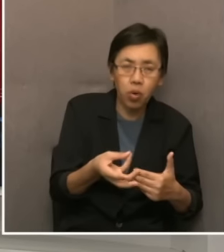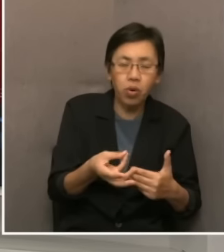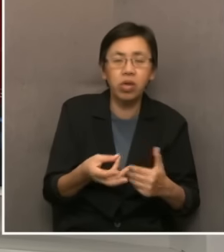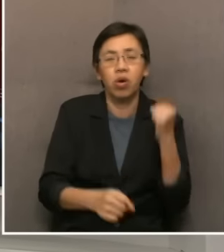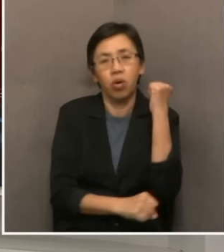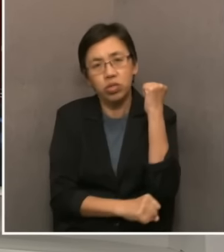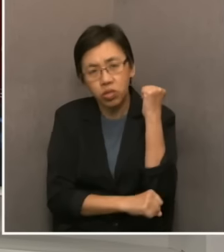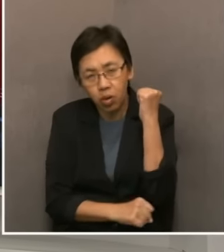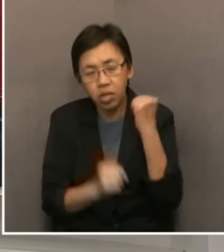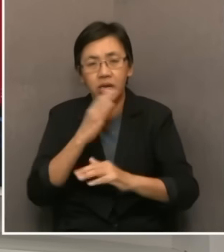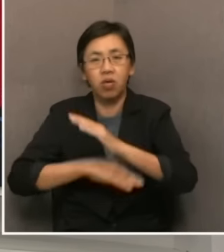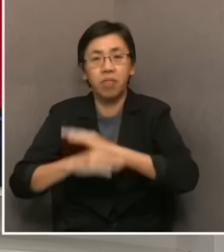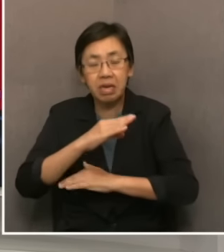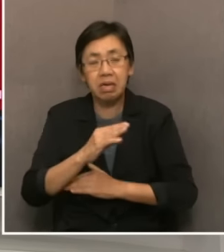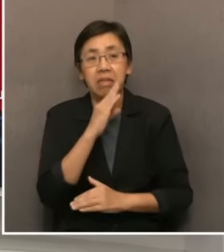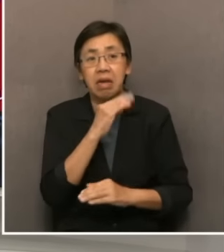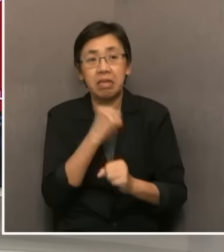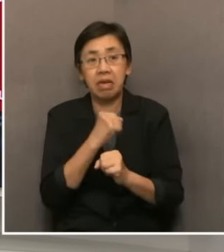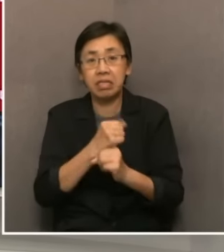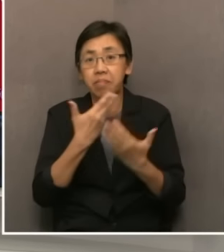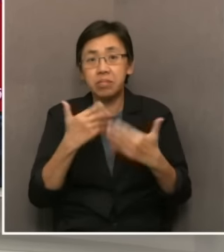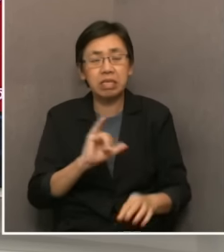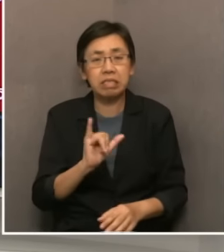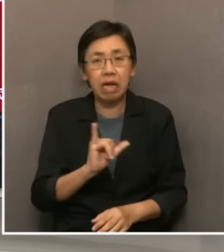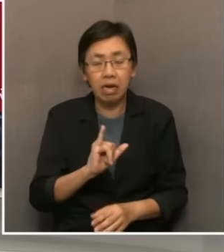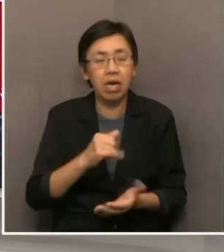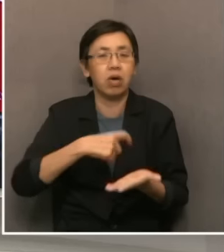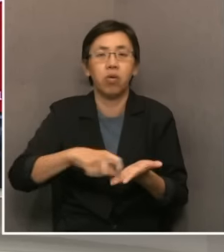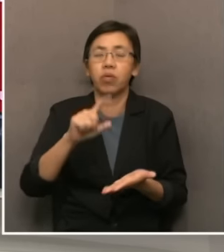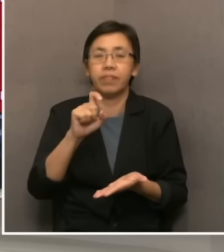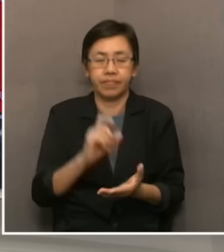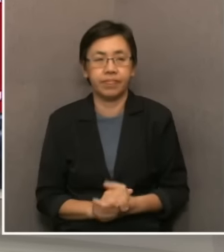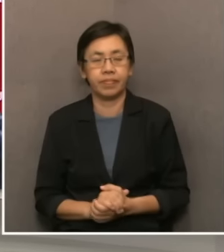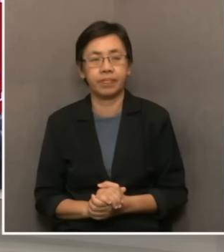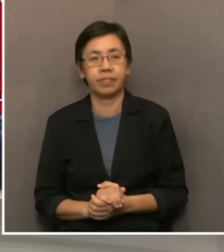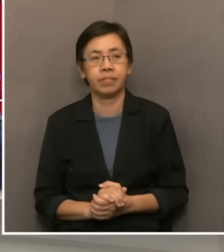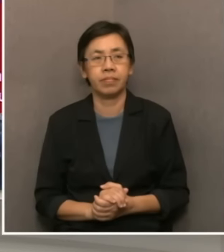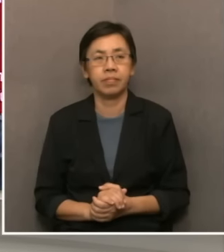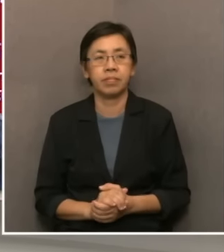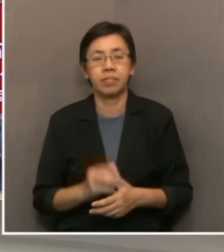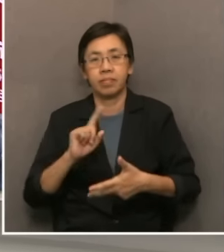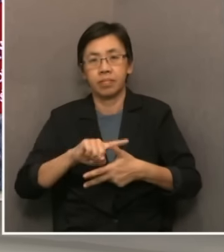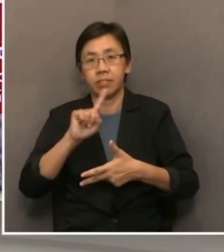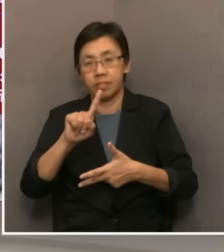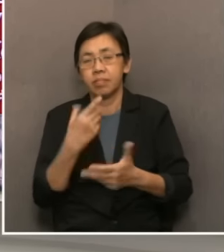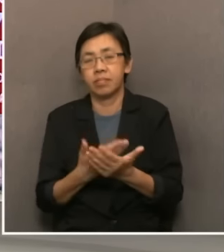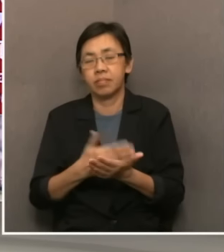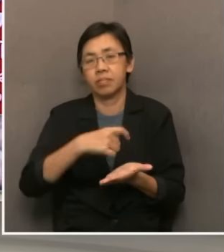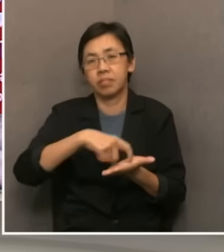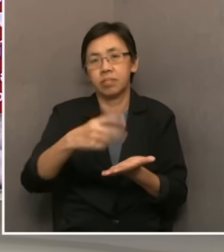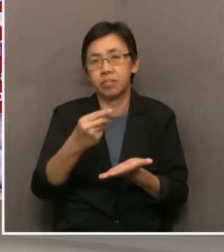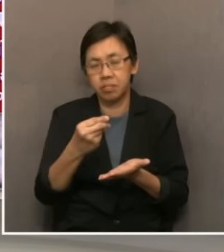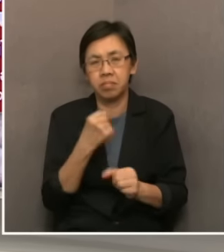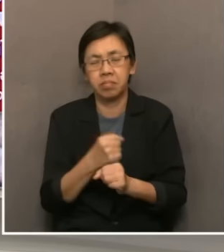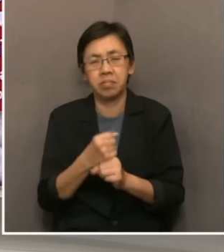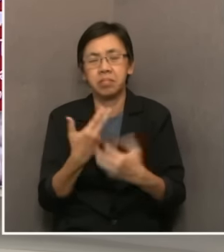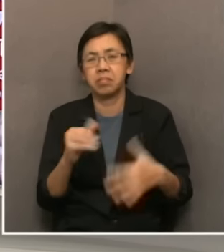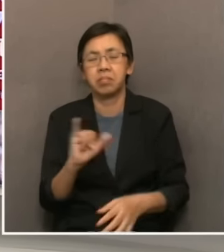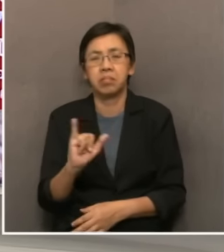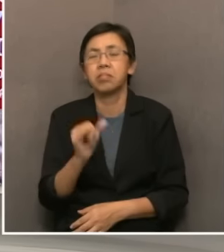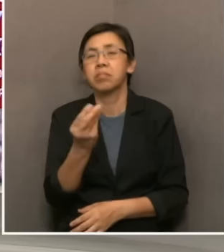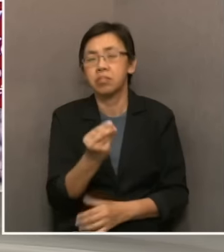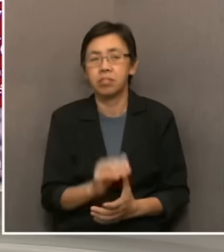เงินนะคะเพราะฉะนั้นเรามาสรุปยอดกันหน่อยนะคะสำหรับเฟสแรกเนี่ยมีการโอนเงินไปเท่าไหร่แล้วก็ดำเนินการไม่สำเร็จเท่าไหร่บ้างน